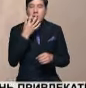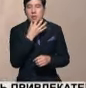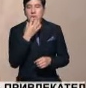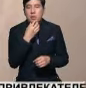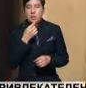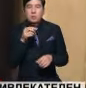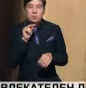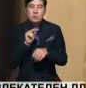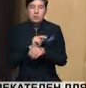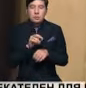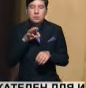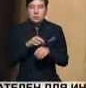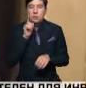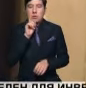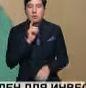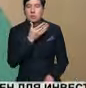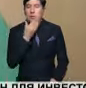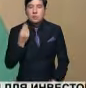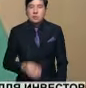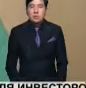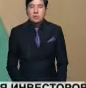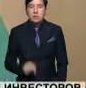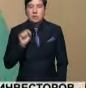чувствуют полноценного комфорта.